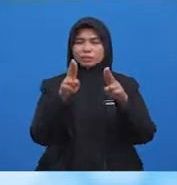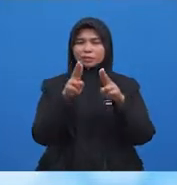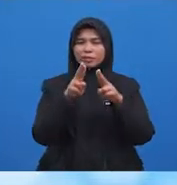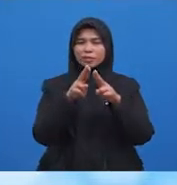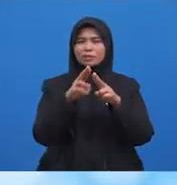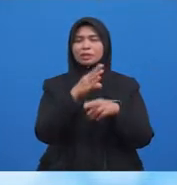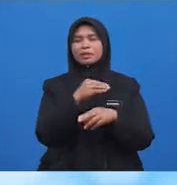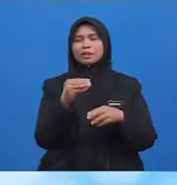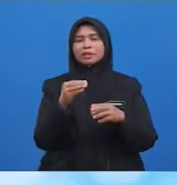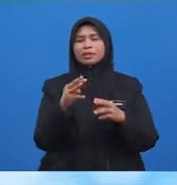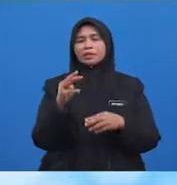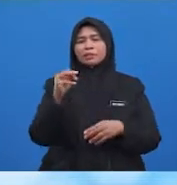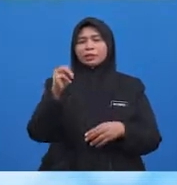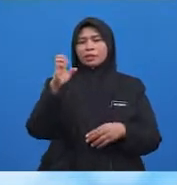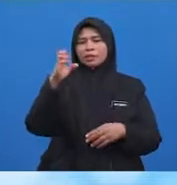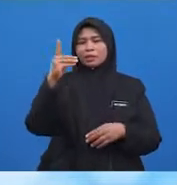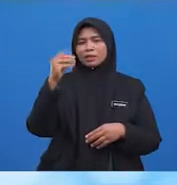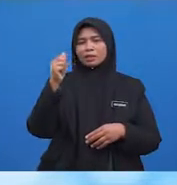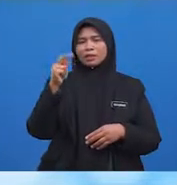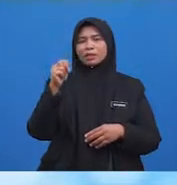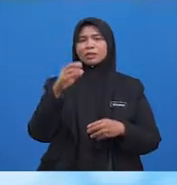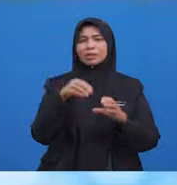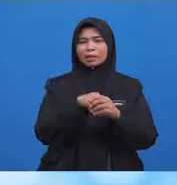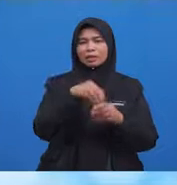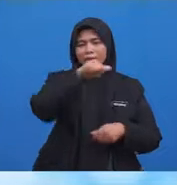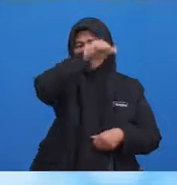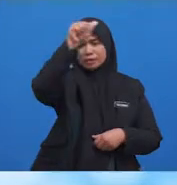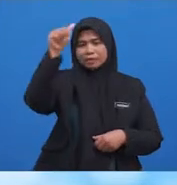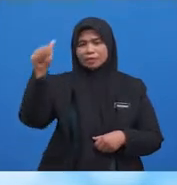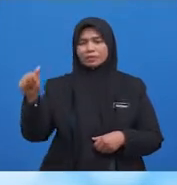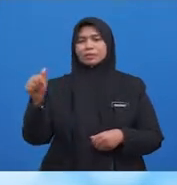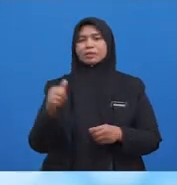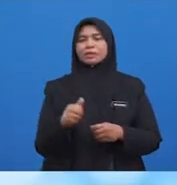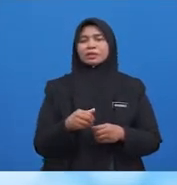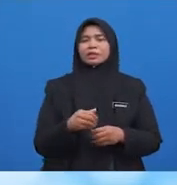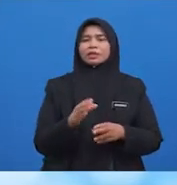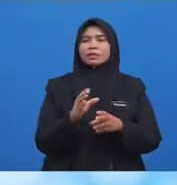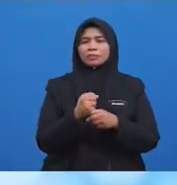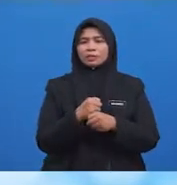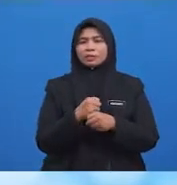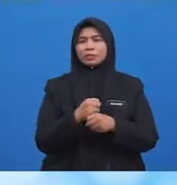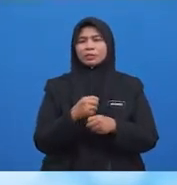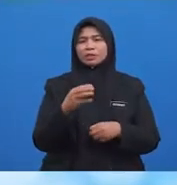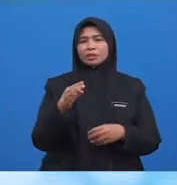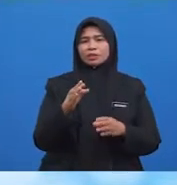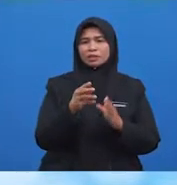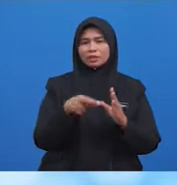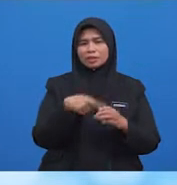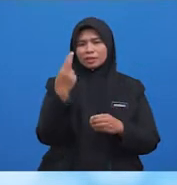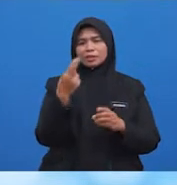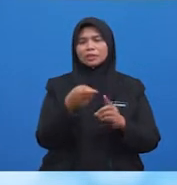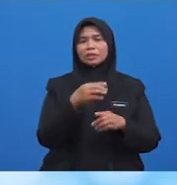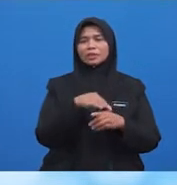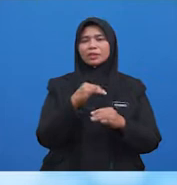dalam ruang angkasa lepas magnetosfer bumi terhasil